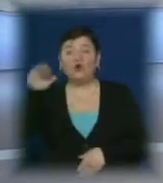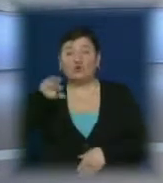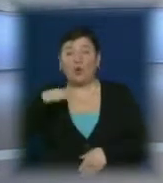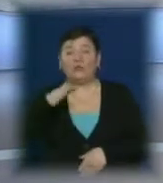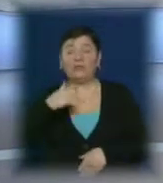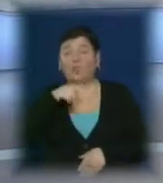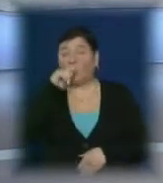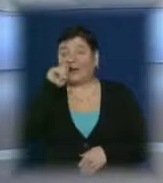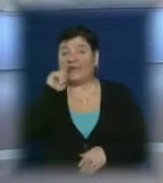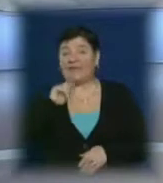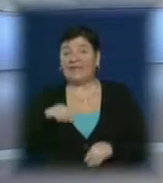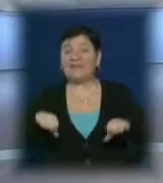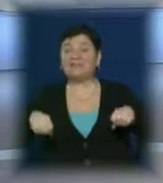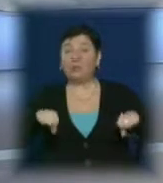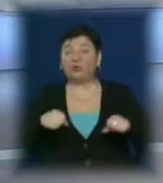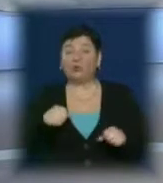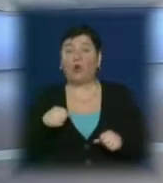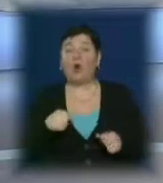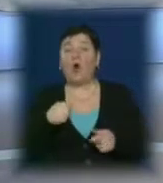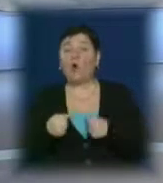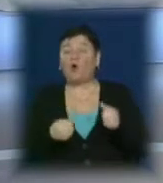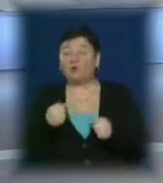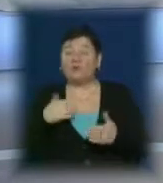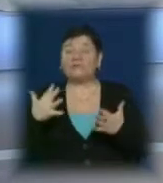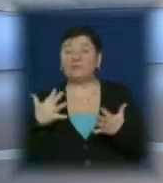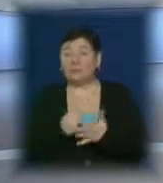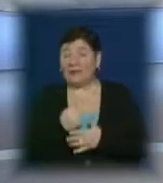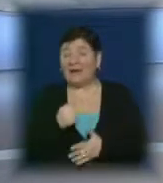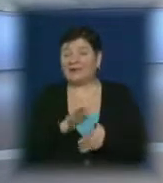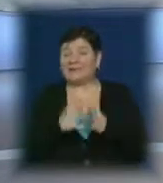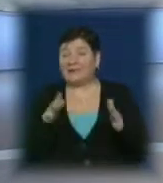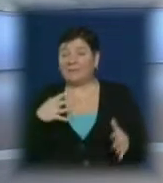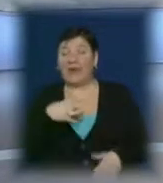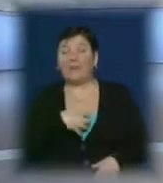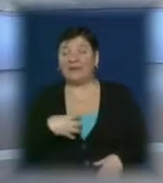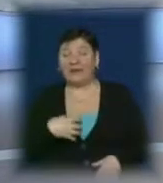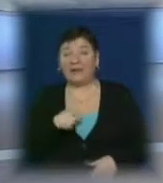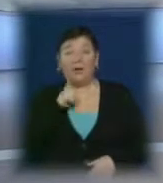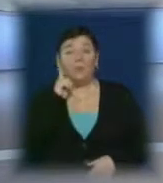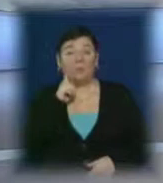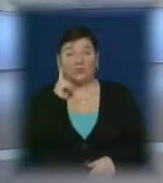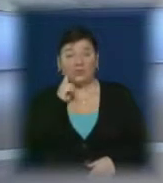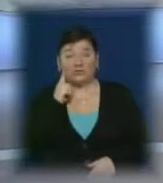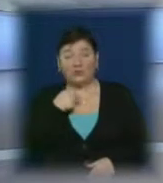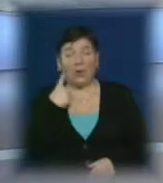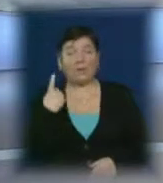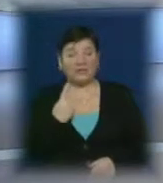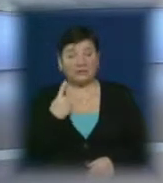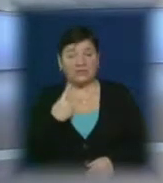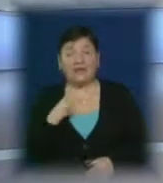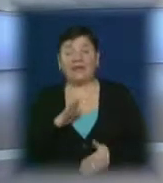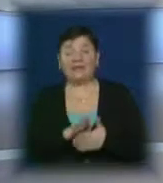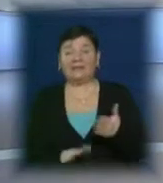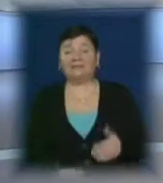чемпіонаті України з мотокросу в групі А та здобула срібні медалі молодіжної першості. На нагородженні побував і наш